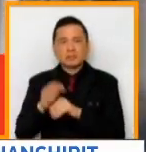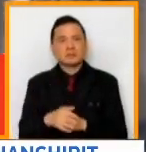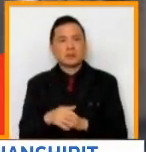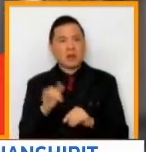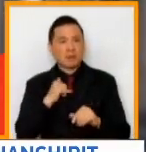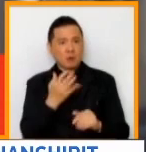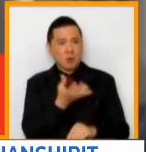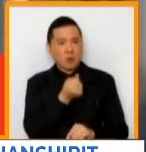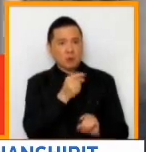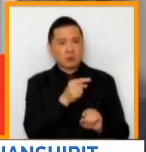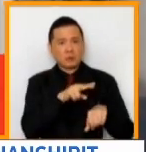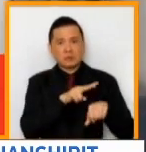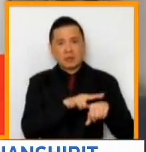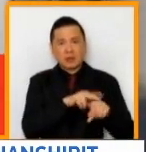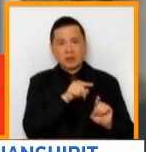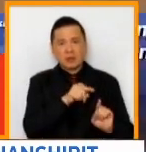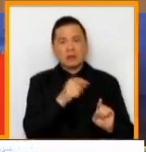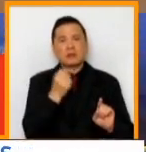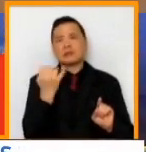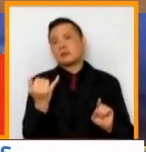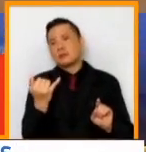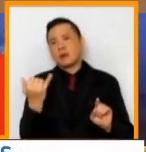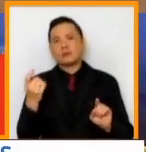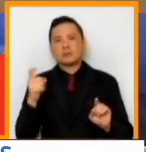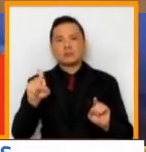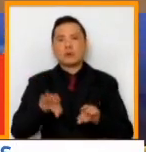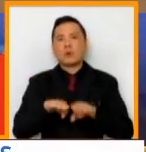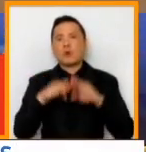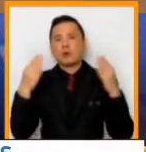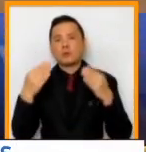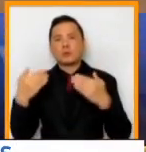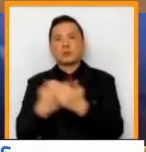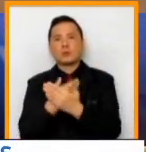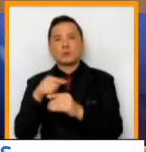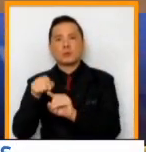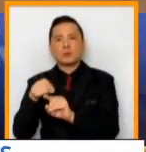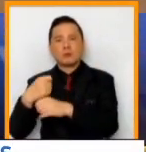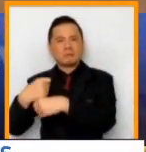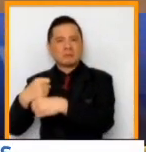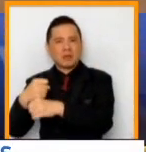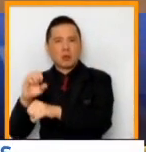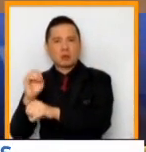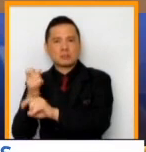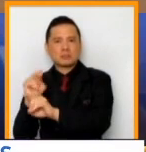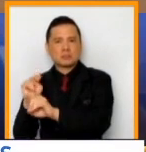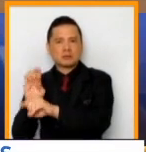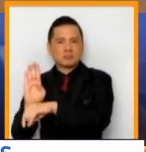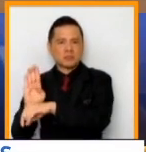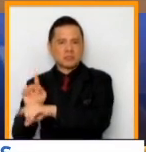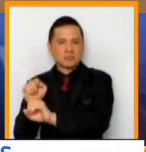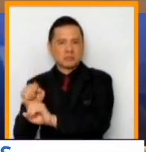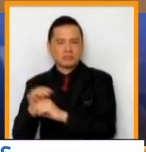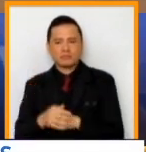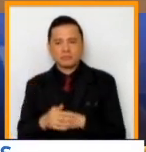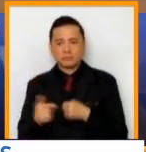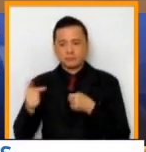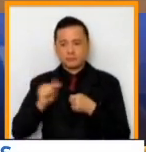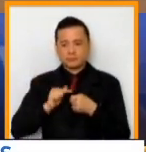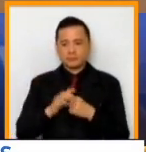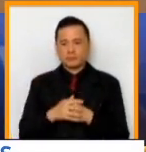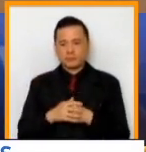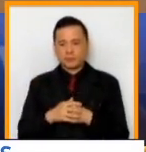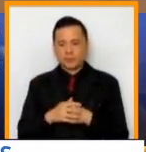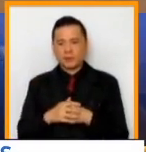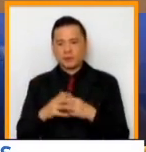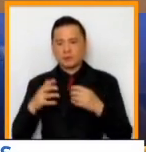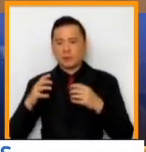isang bagong bukas na oxygen plant. Katong old na mong generator, old na oxygen plant, duha ka